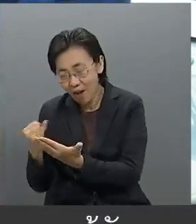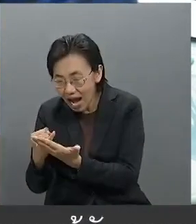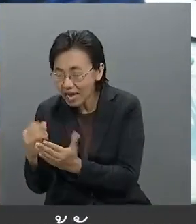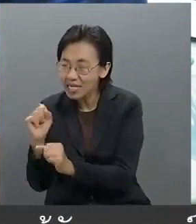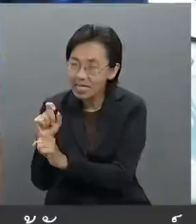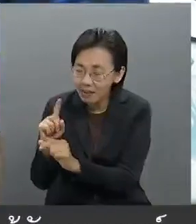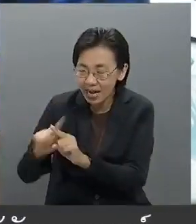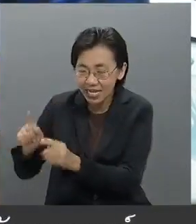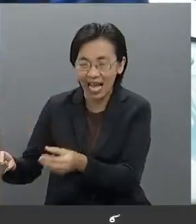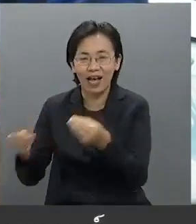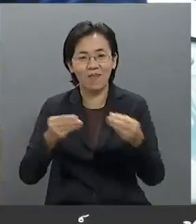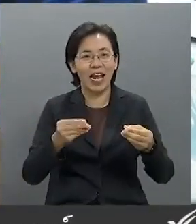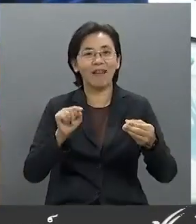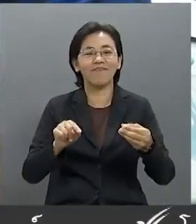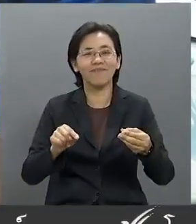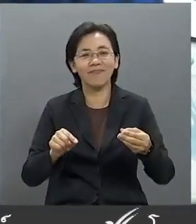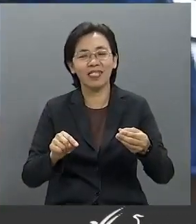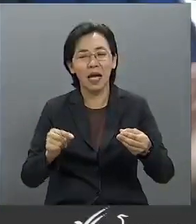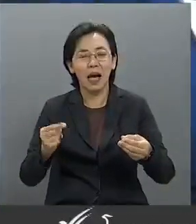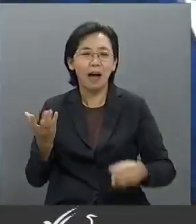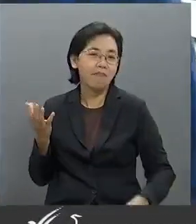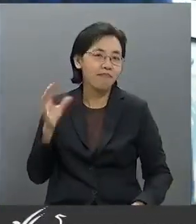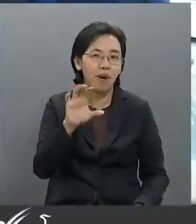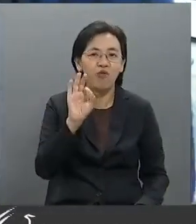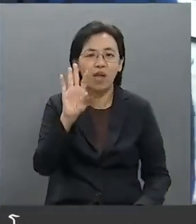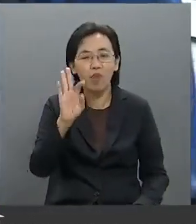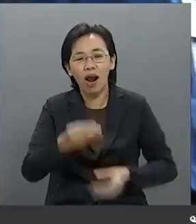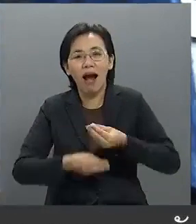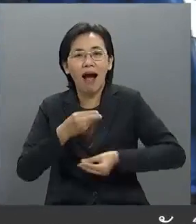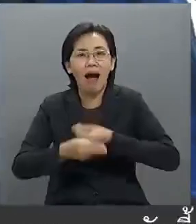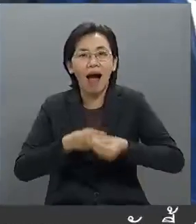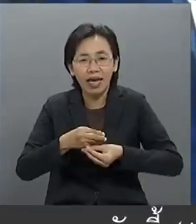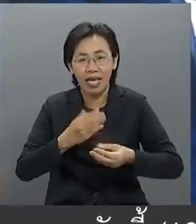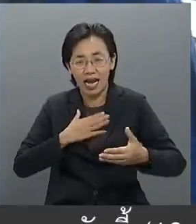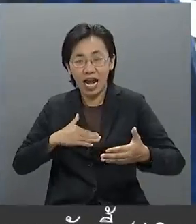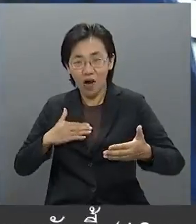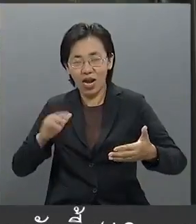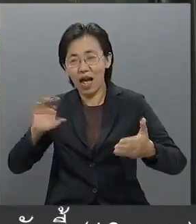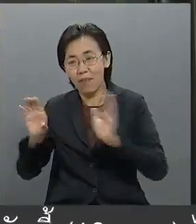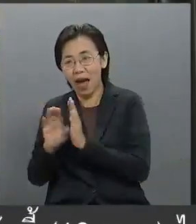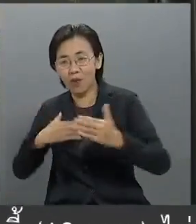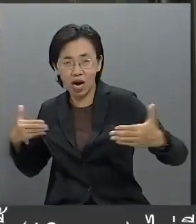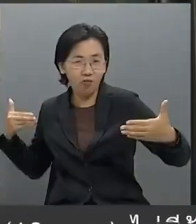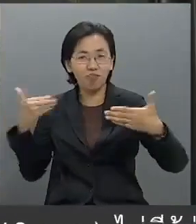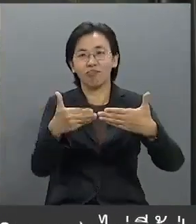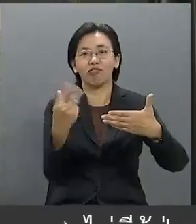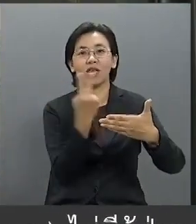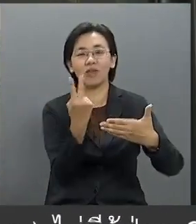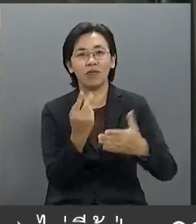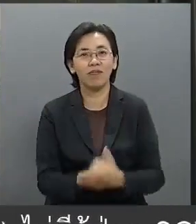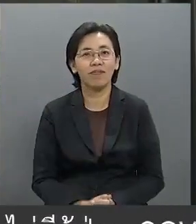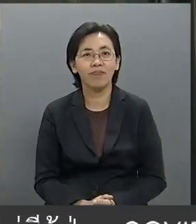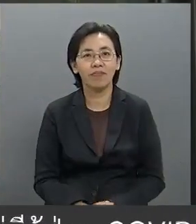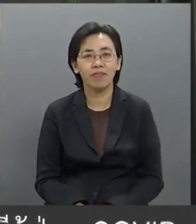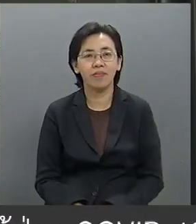ปิดขายใน Facebook ใช่ไหมแล้วก็แถมงานของเราเขาได้ภูมิใจว่างานของเราขายได้ด้วย นั้นเริ่มแรกคือเราเนี่ยก็